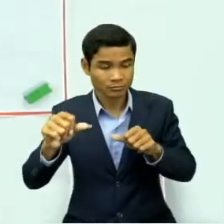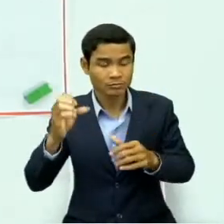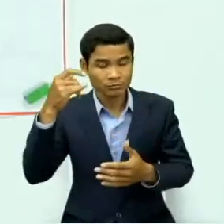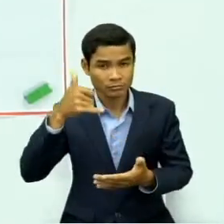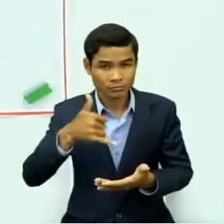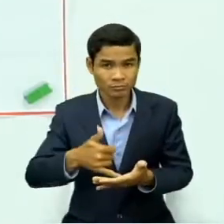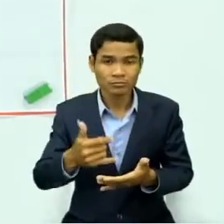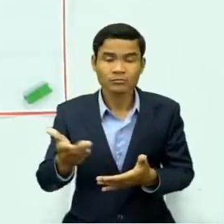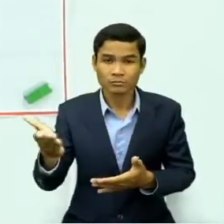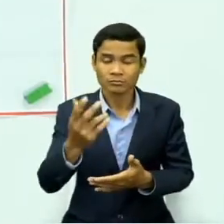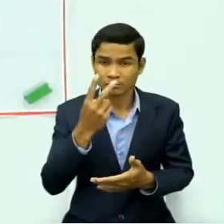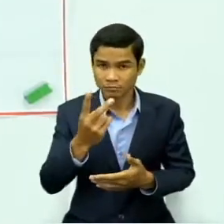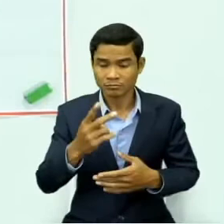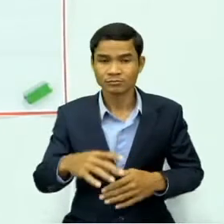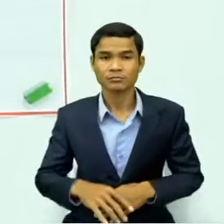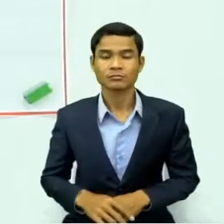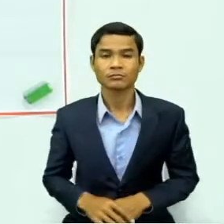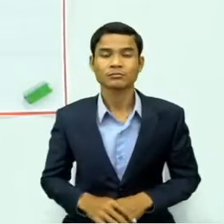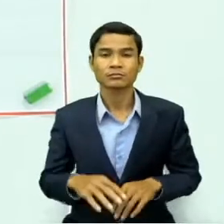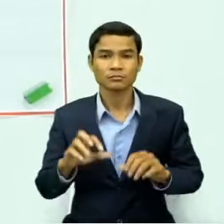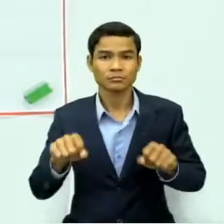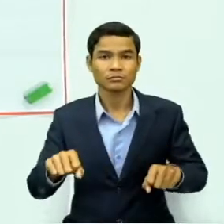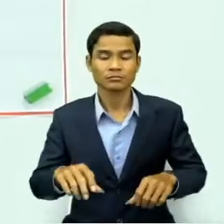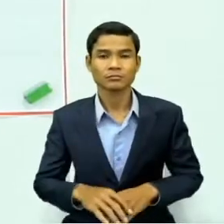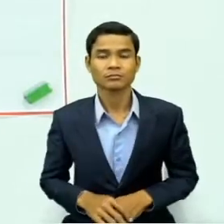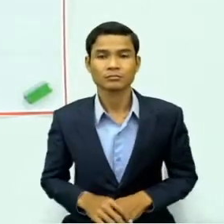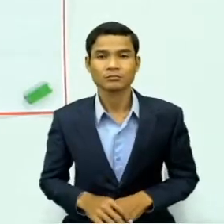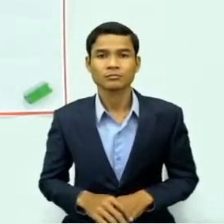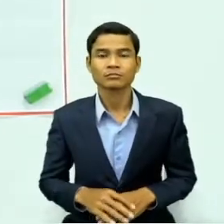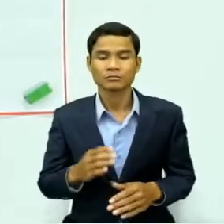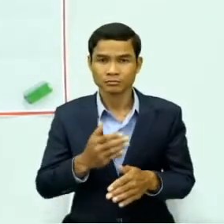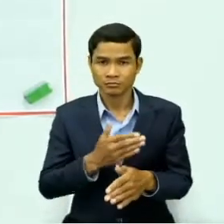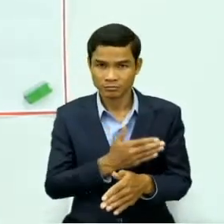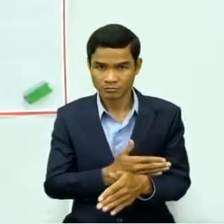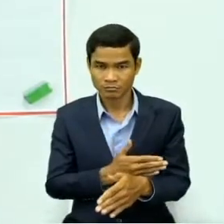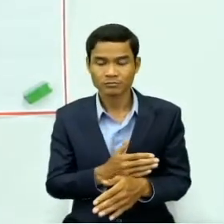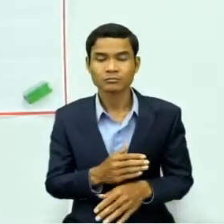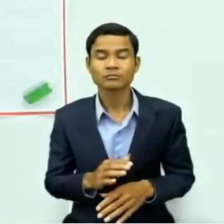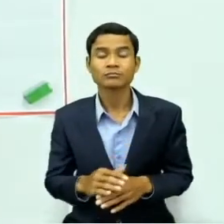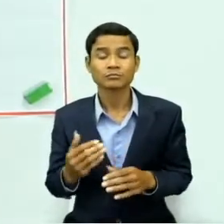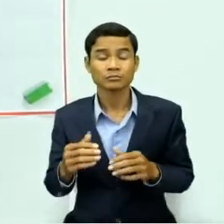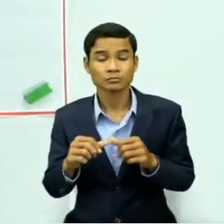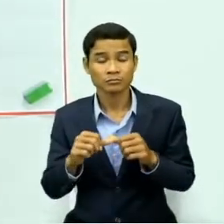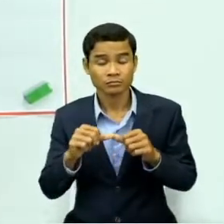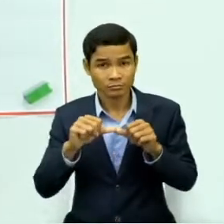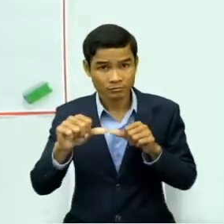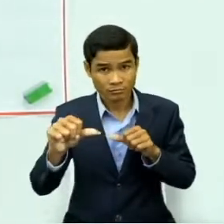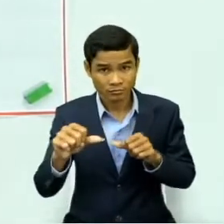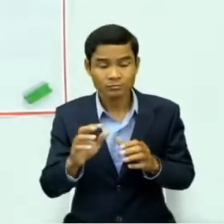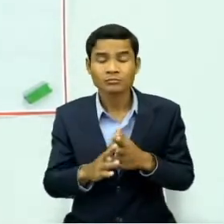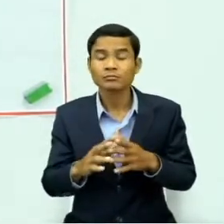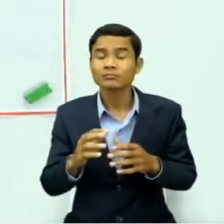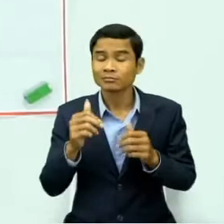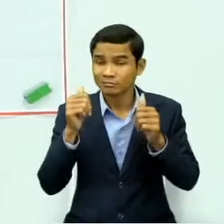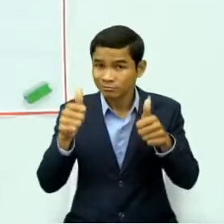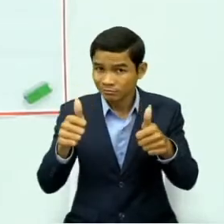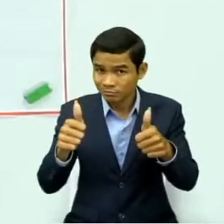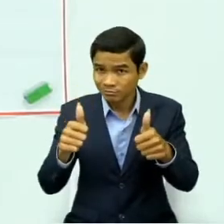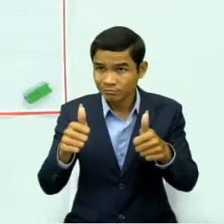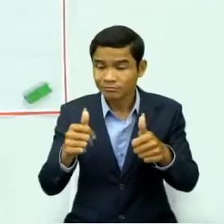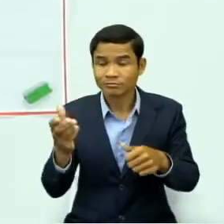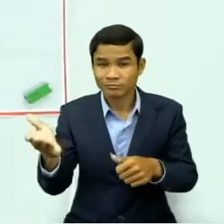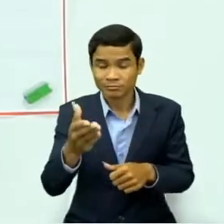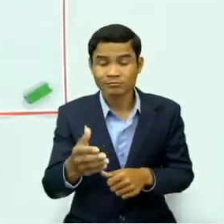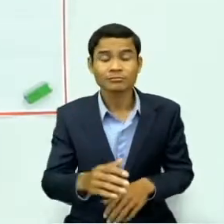Con chăm mưu tặng ở khả nì ná. Chà, một nâng bằng hàn bình tụ tiết. Nè, cựu xôm chun mê đầy. Ở cha,